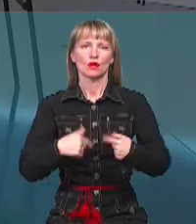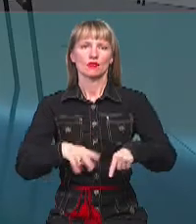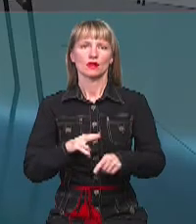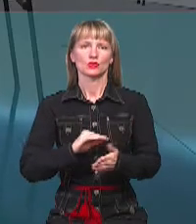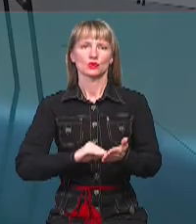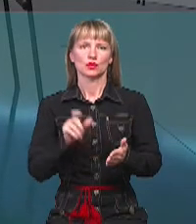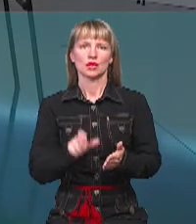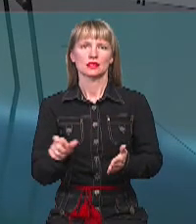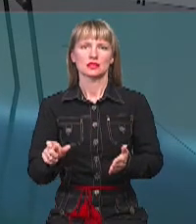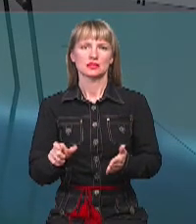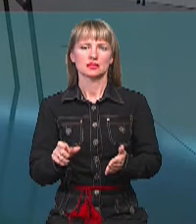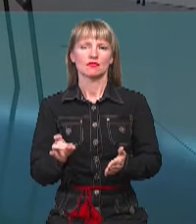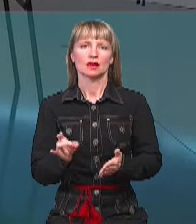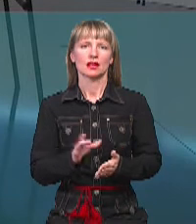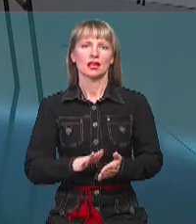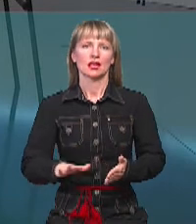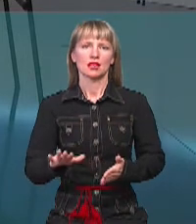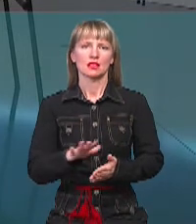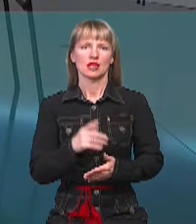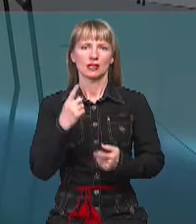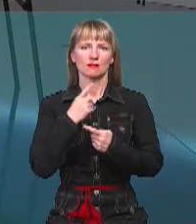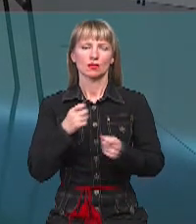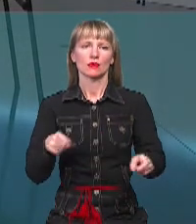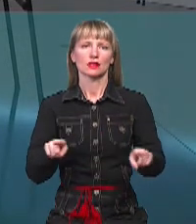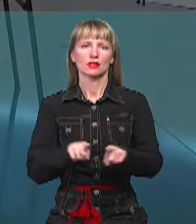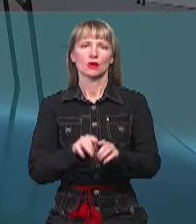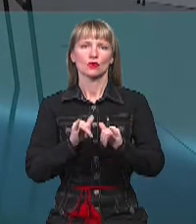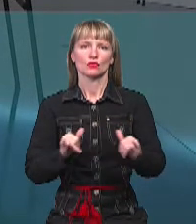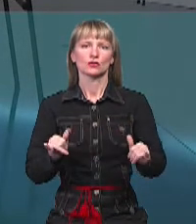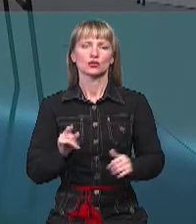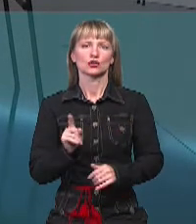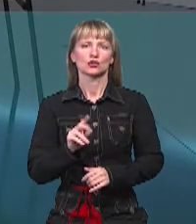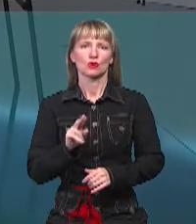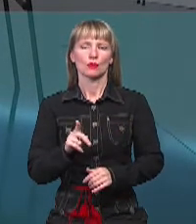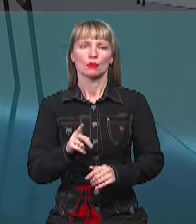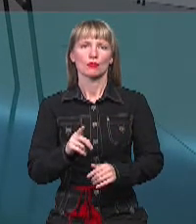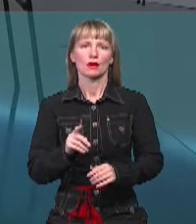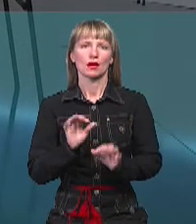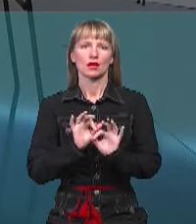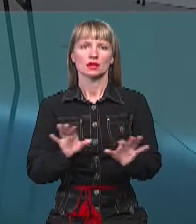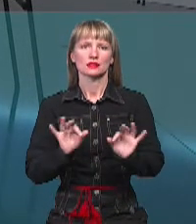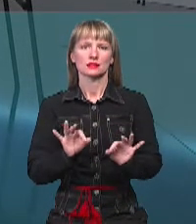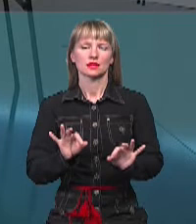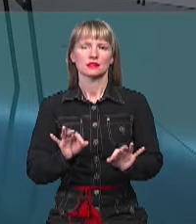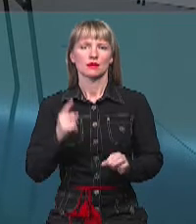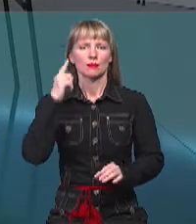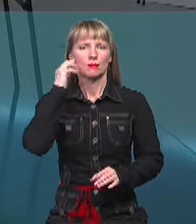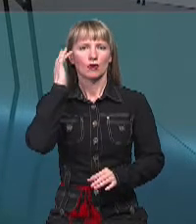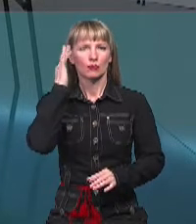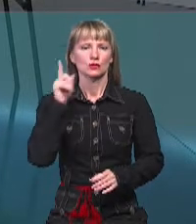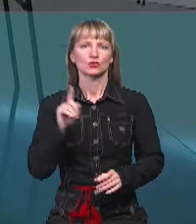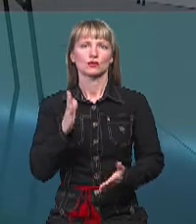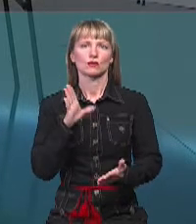журналістів регіональних, в тому числі, засобів масової інформації, таку зустріч для того, щоб прозвітувати, поміркувати про те,